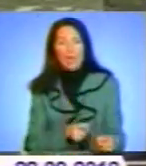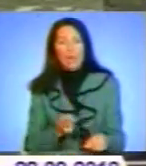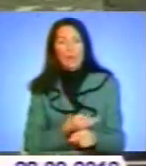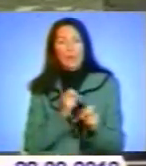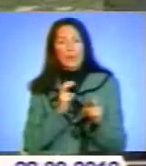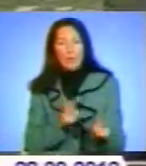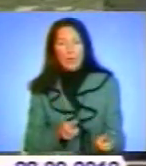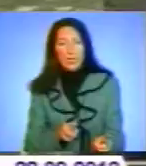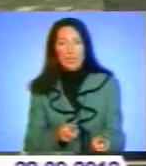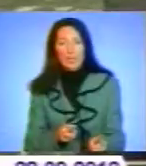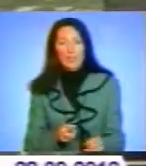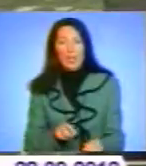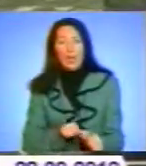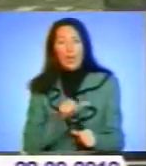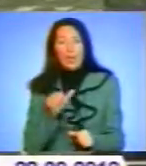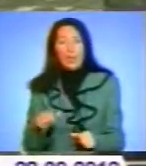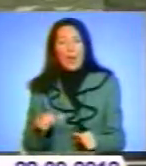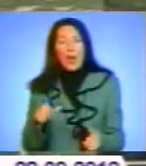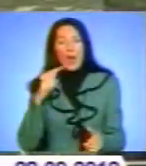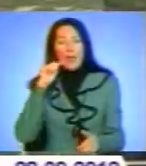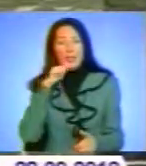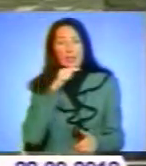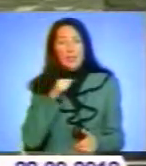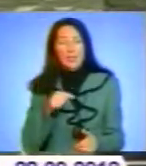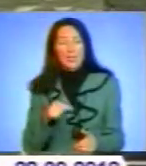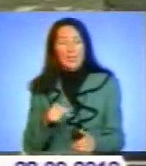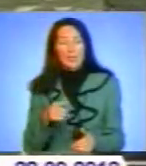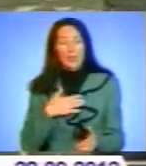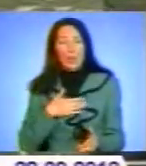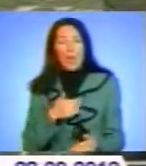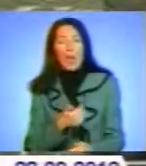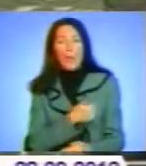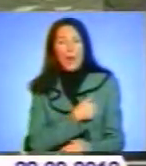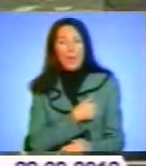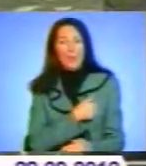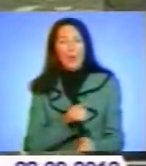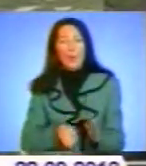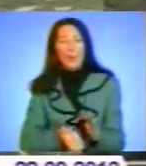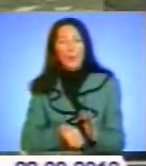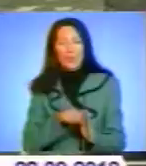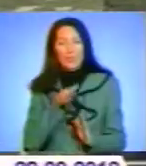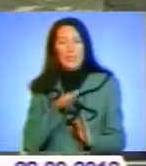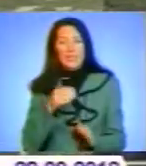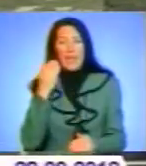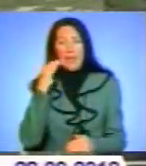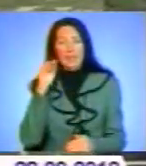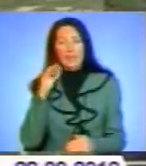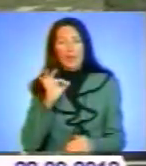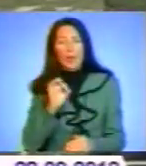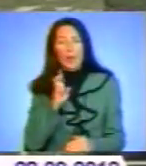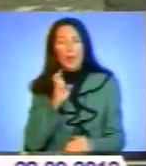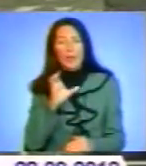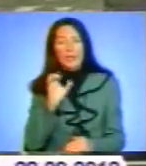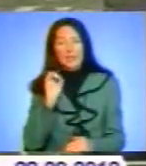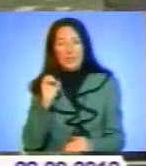безпеці, зокрема енергетичні. Ми прагнемо підвищити ефективність ОБСЄ